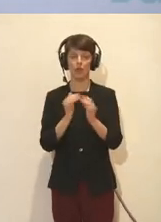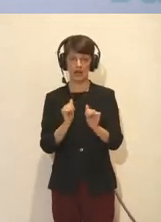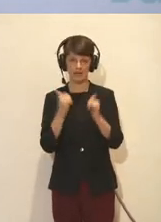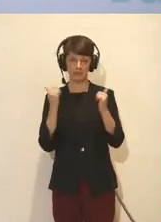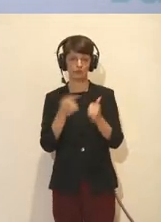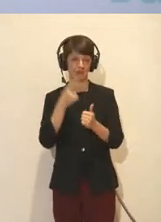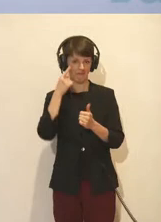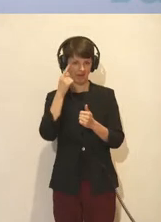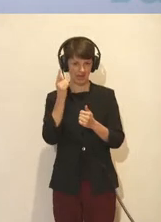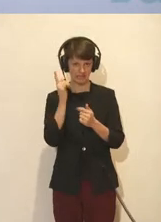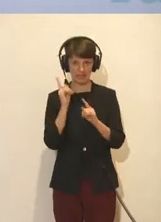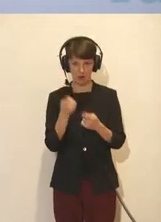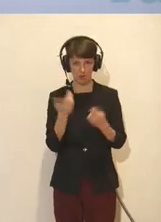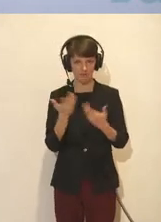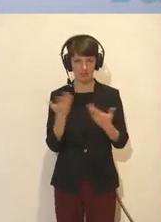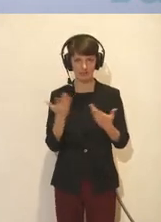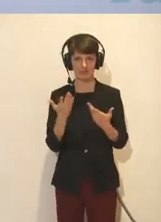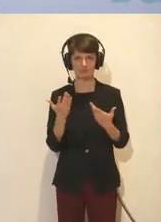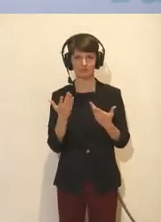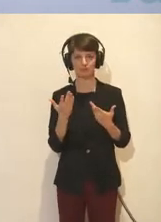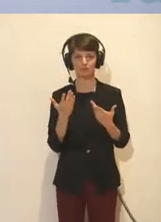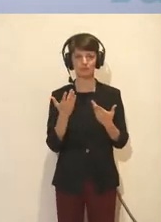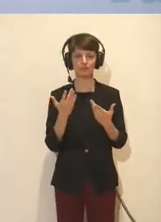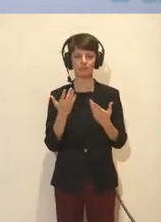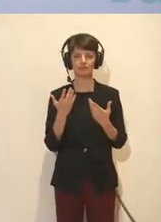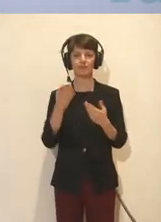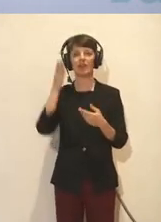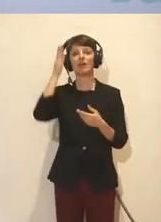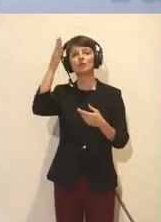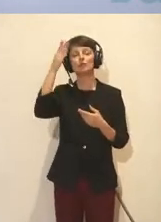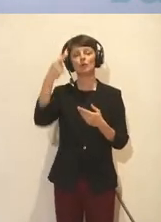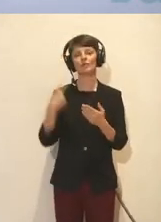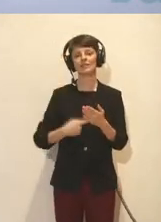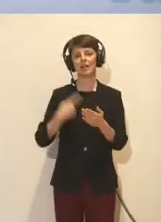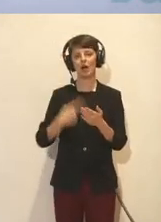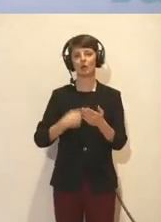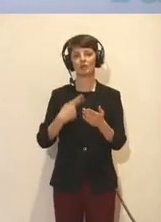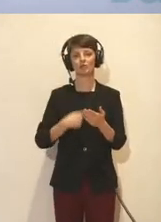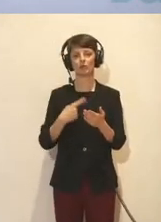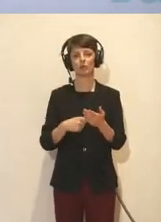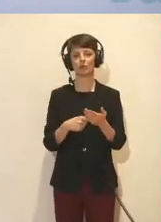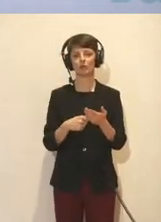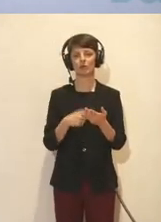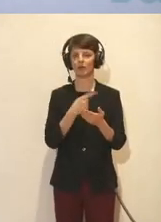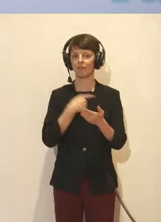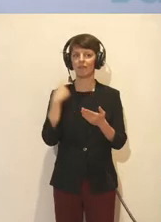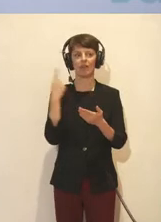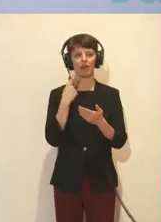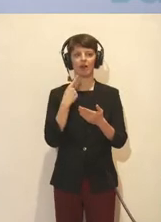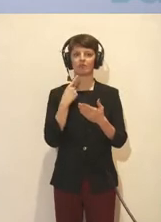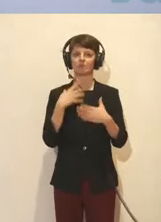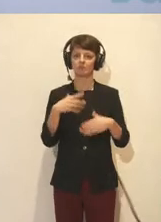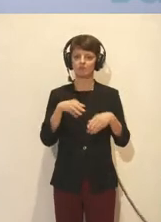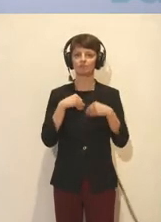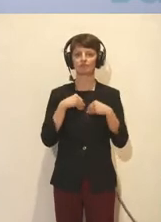gemeinsam dass die großen zukunftsherausforderungen mit denen wir konfrontiert sind